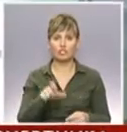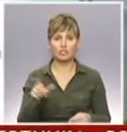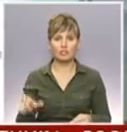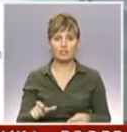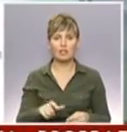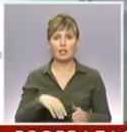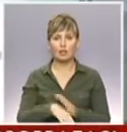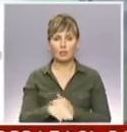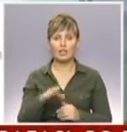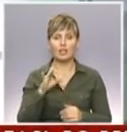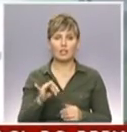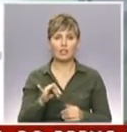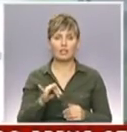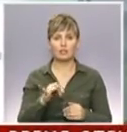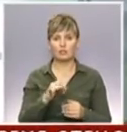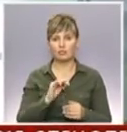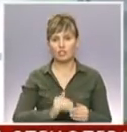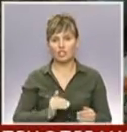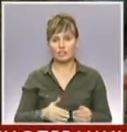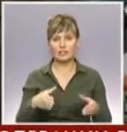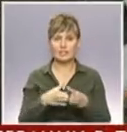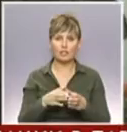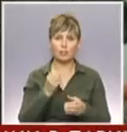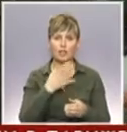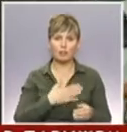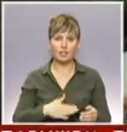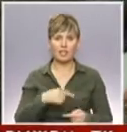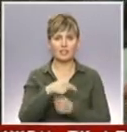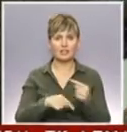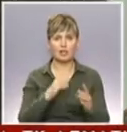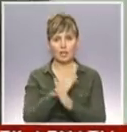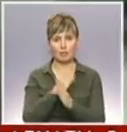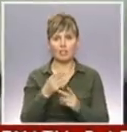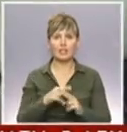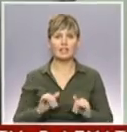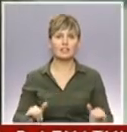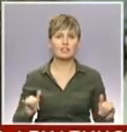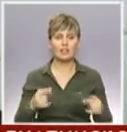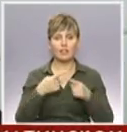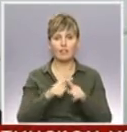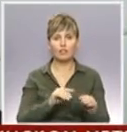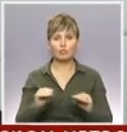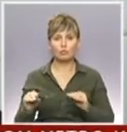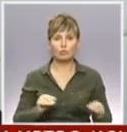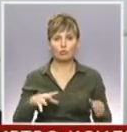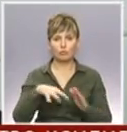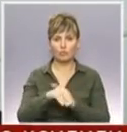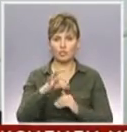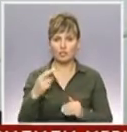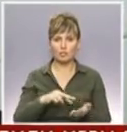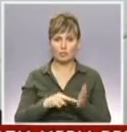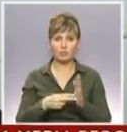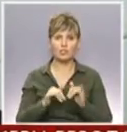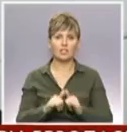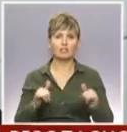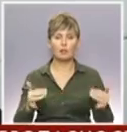человеческого капитала, увеличении роли частного сектора и благоприятного инвестиционного климата. Для развития инфраструктуры, включая социальную, планируется